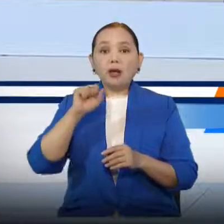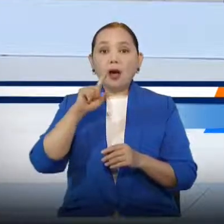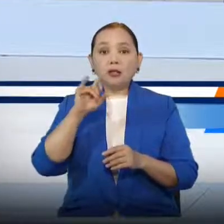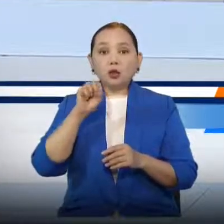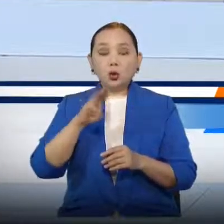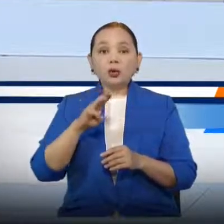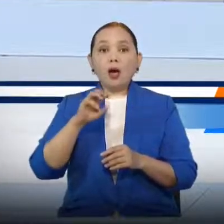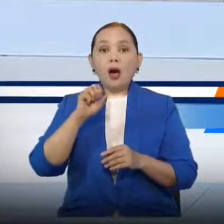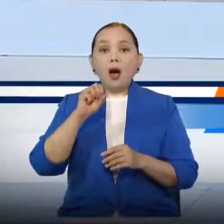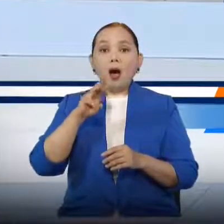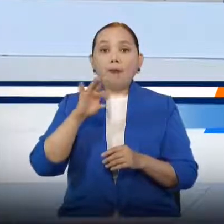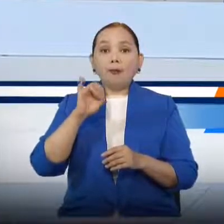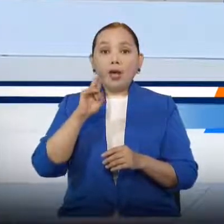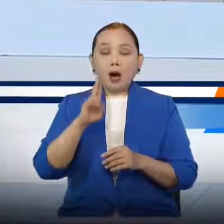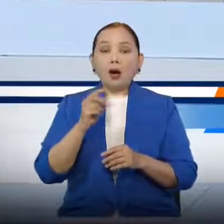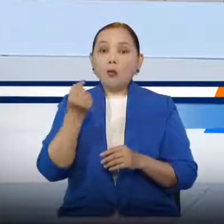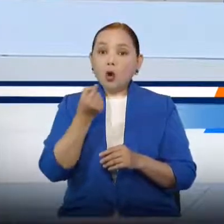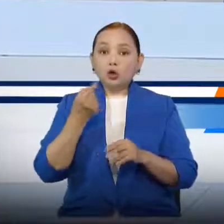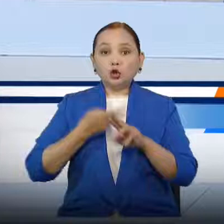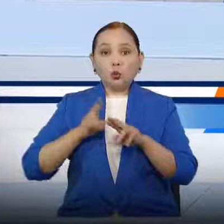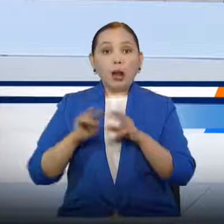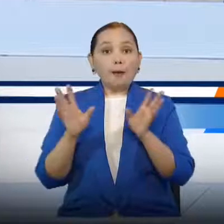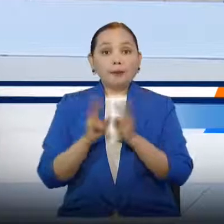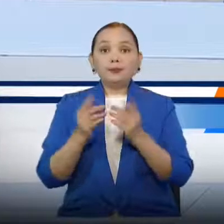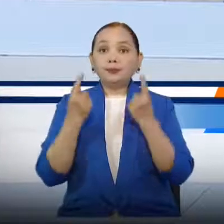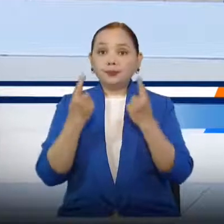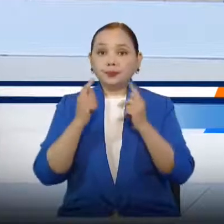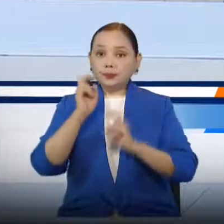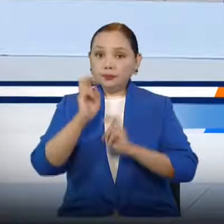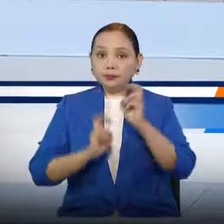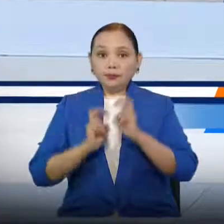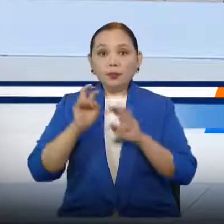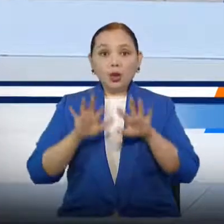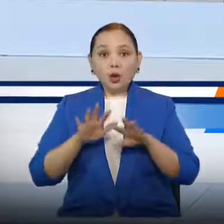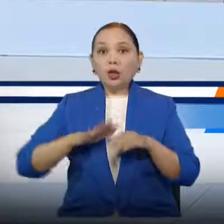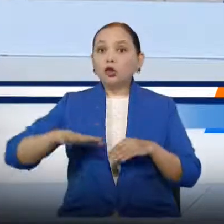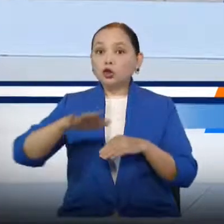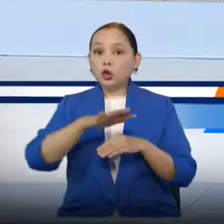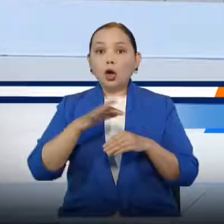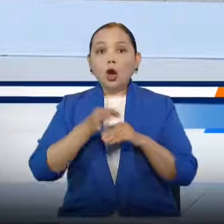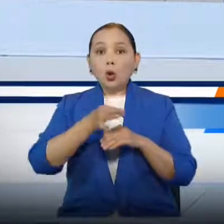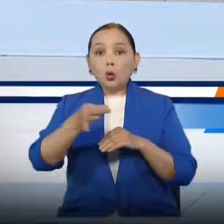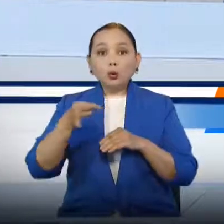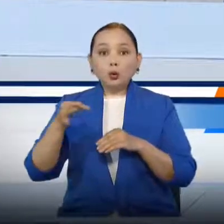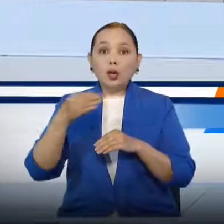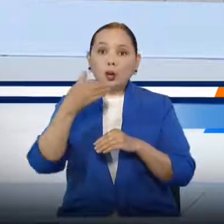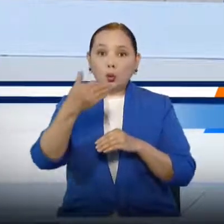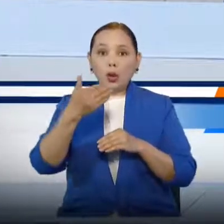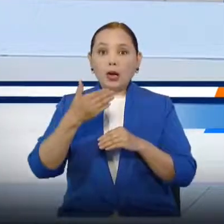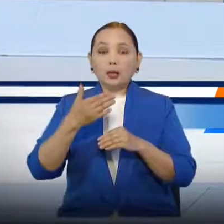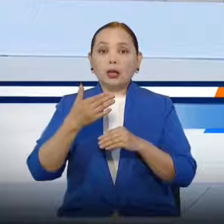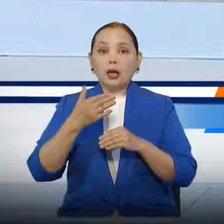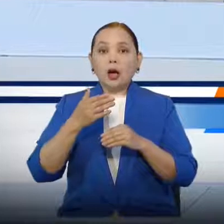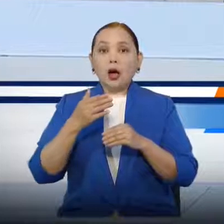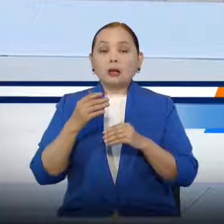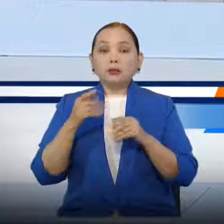hamda amiak moddalari. Shu bilan birgalikda yirik sanoat korxonalari joylashgan hududlarda ularning